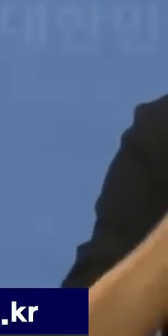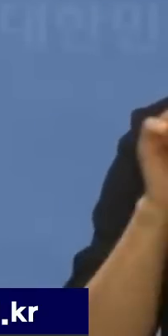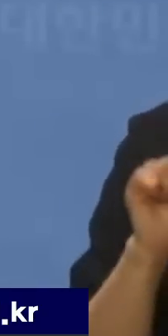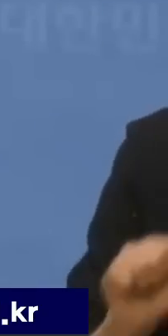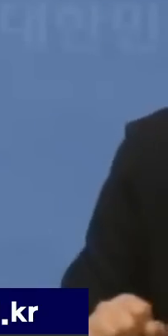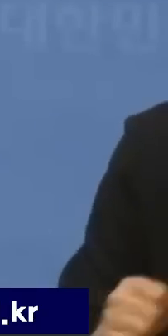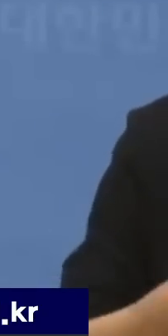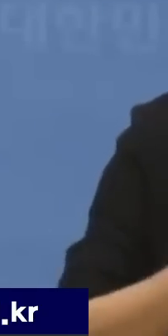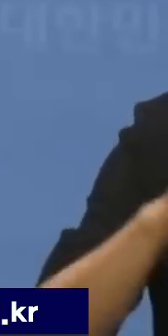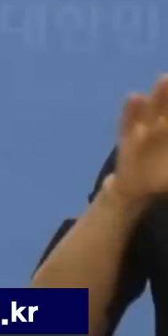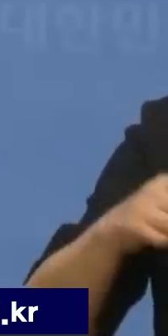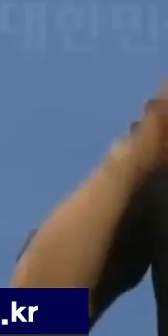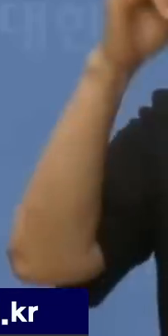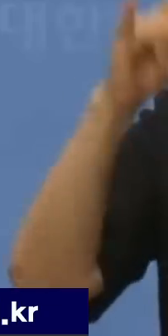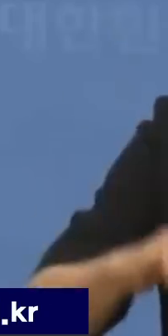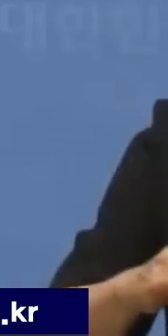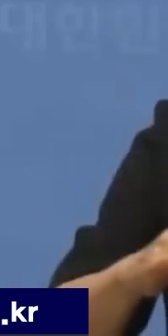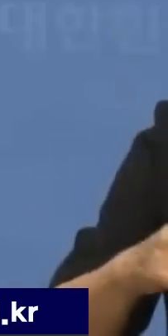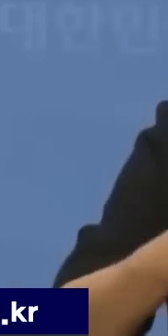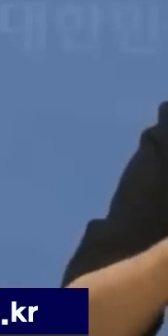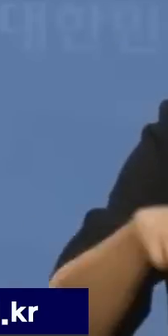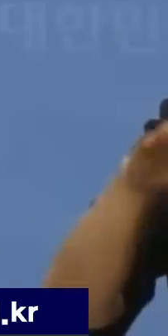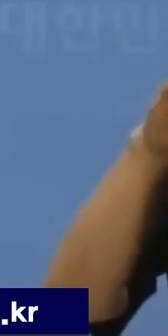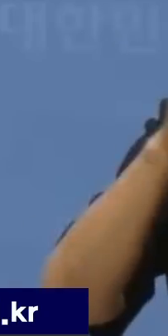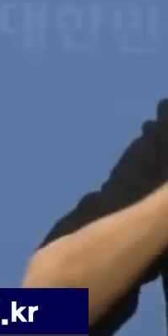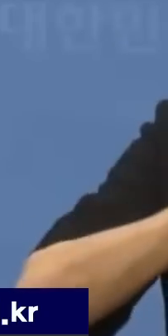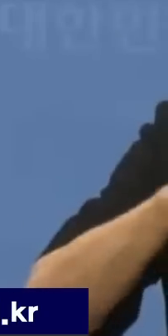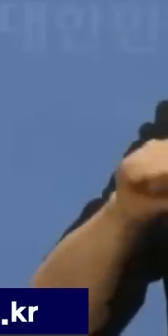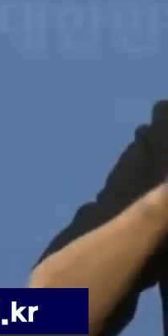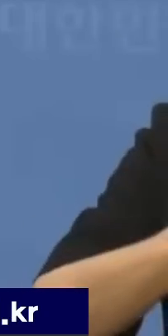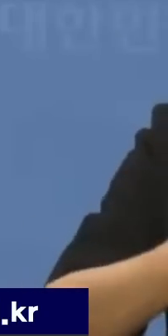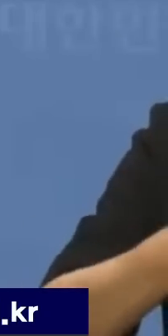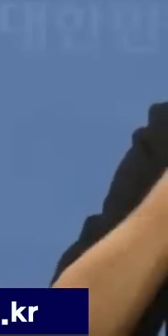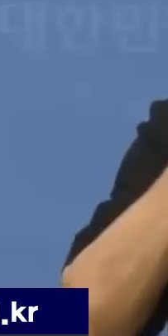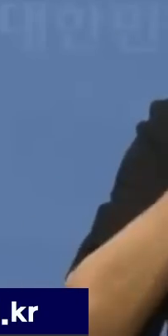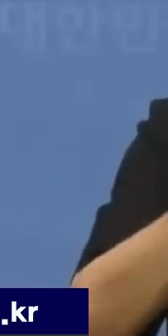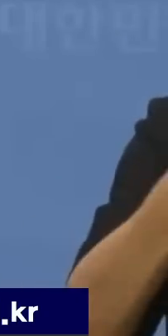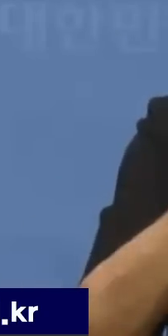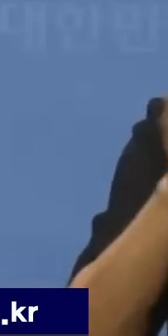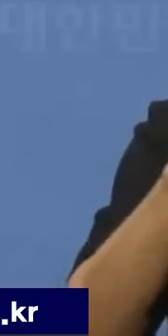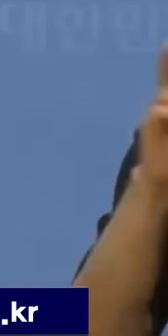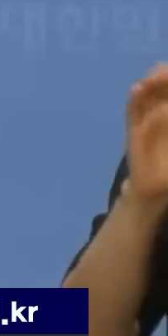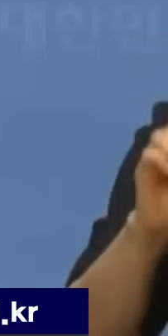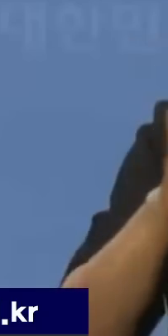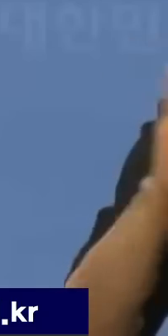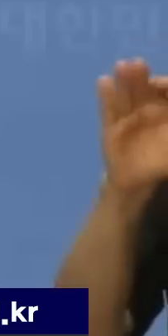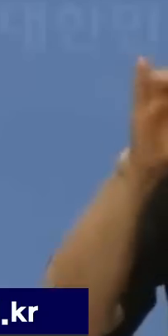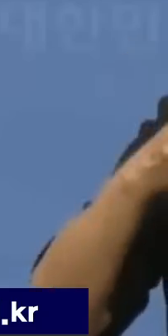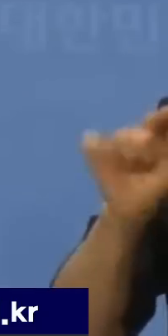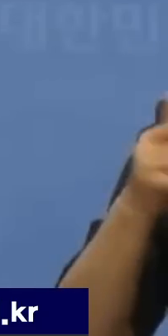안녕하십니까 바람과 해를 담은 정치 더불어민주당 국회의원 양희원영입니다